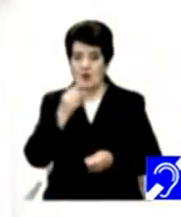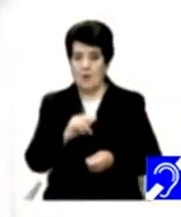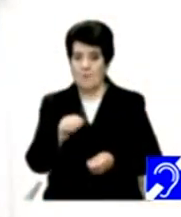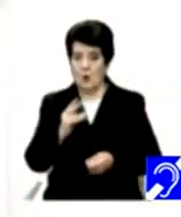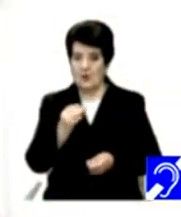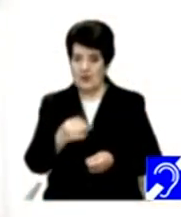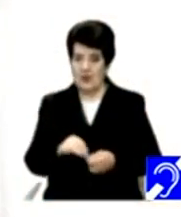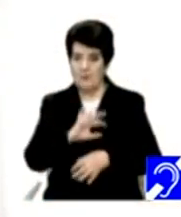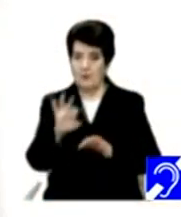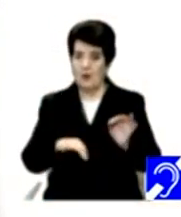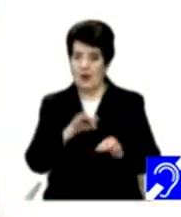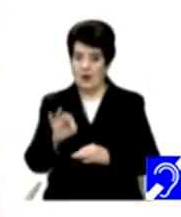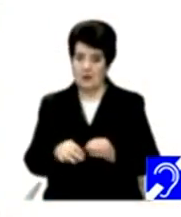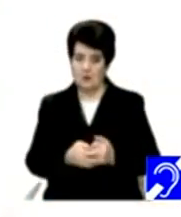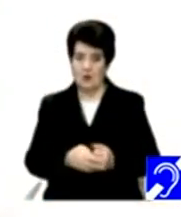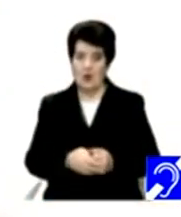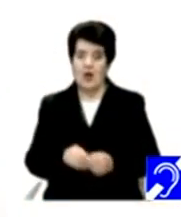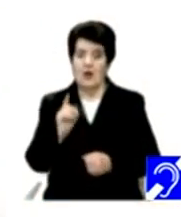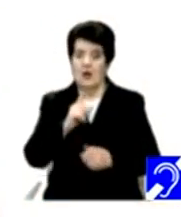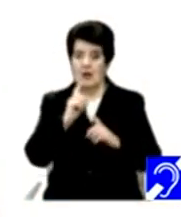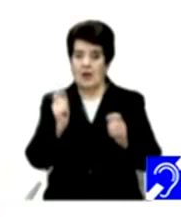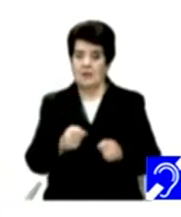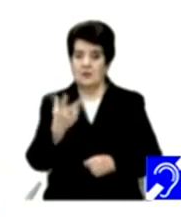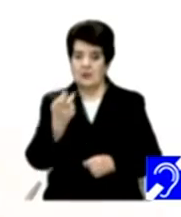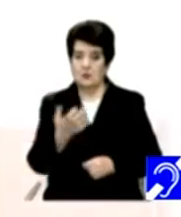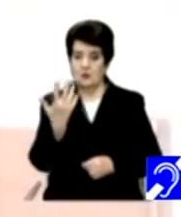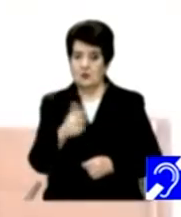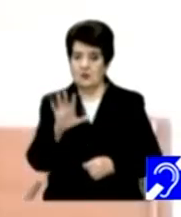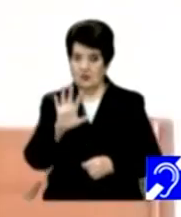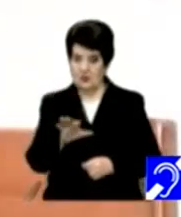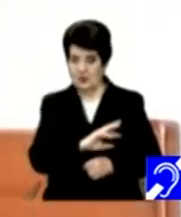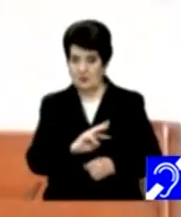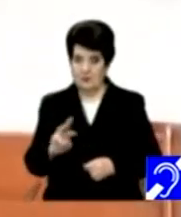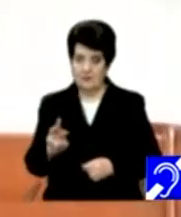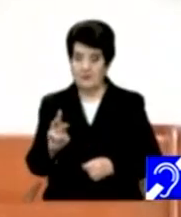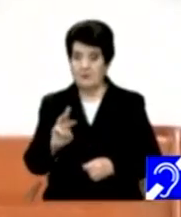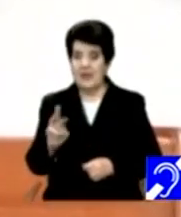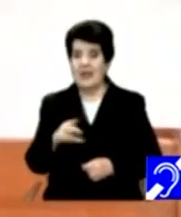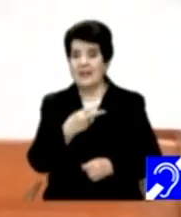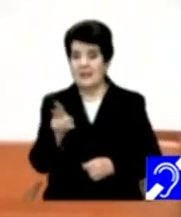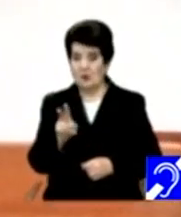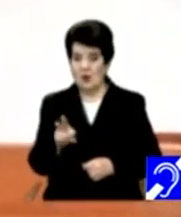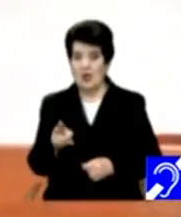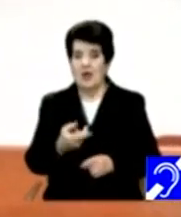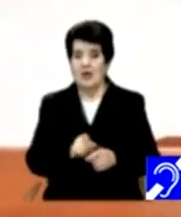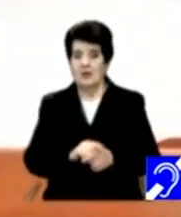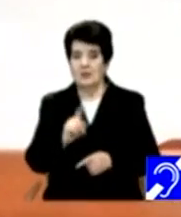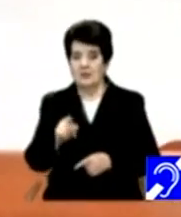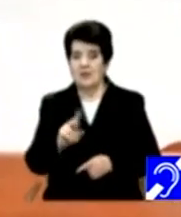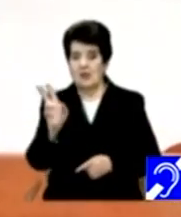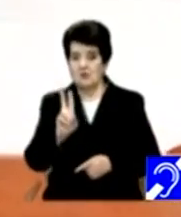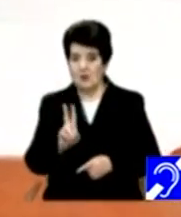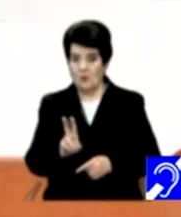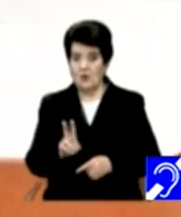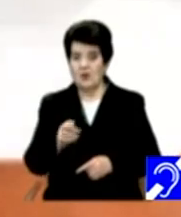în cadrul proiectului Cusanone. Grantul de $355.000 americani a fost semnat ieri de ambasadorul Japoniei